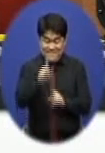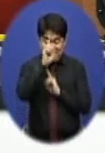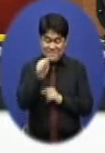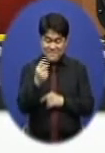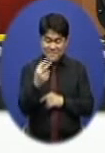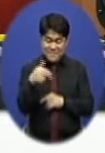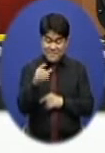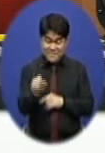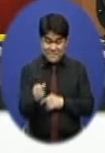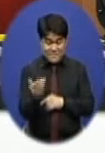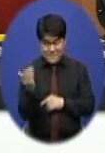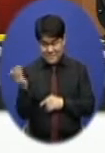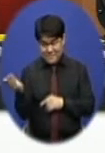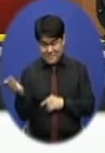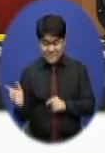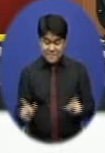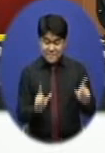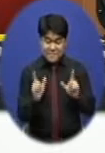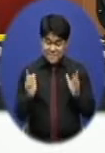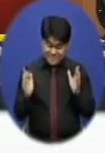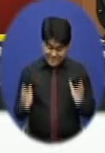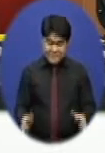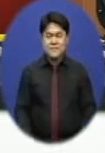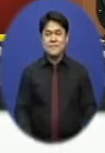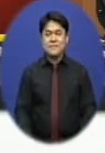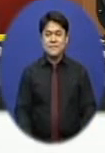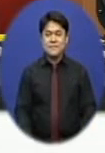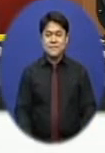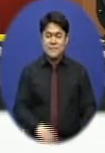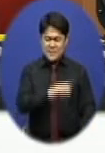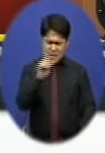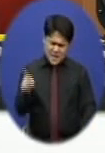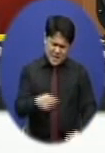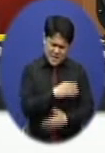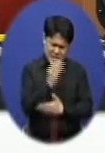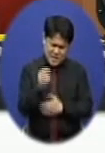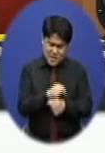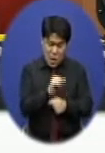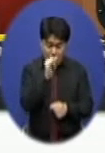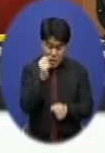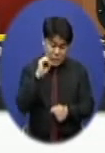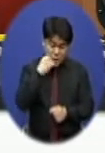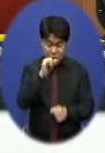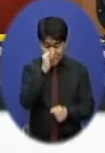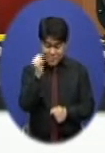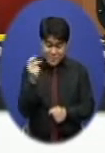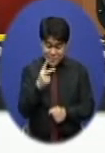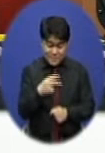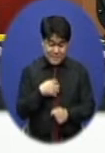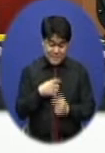씨. 네. 어, 우리 사는 분들이 네. 다 사연도 있고 예로도 네. 있고 다